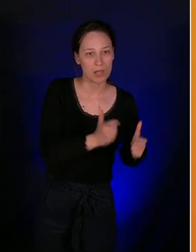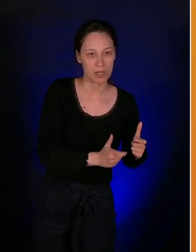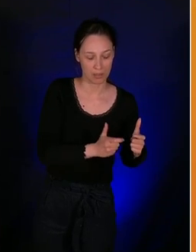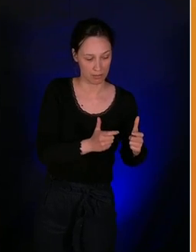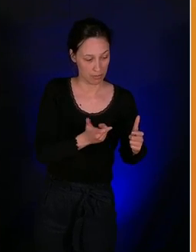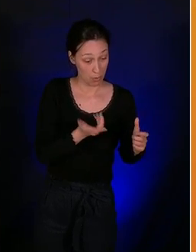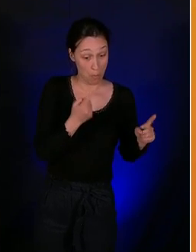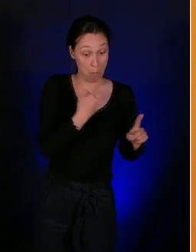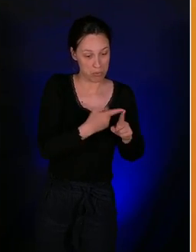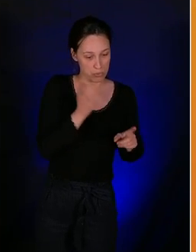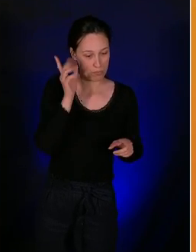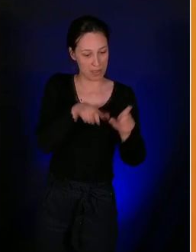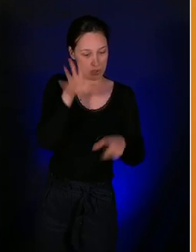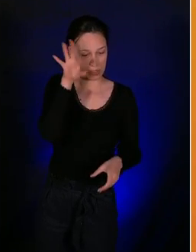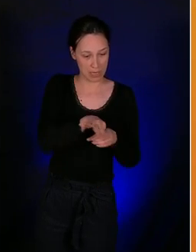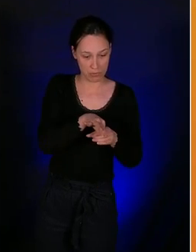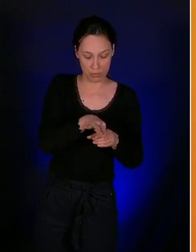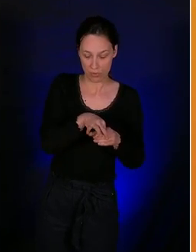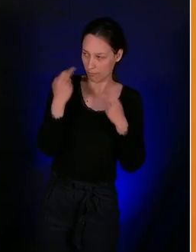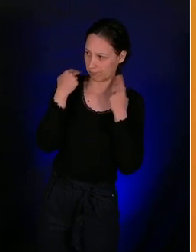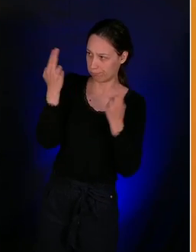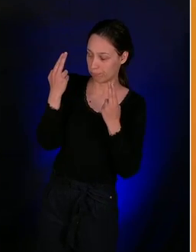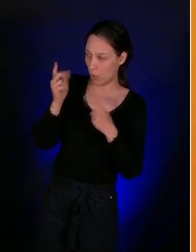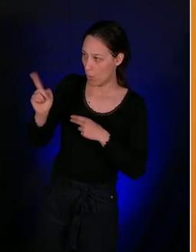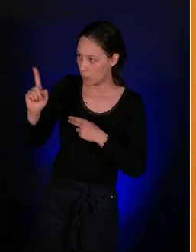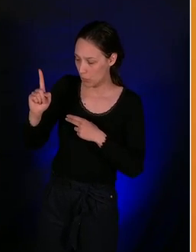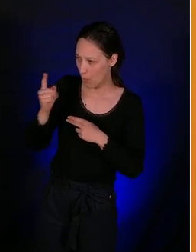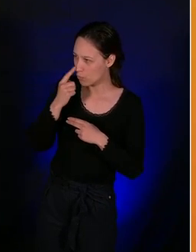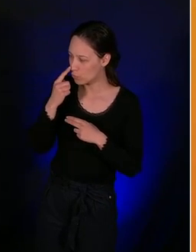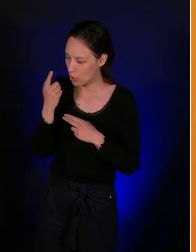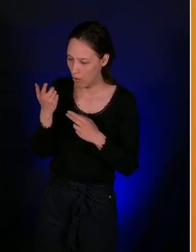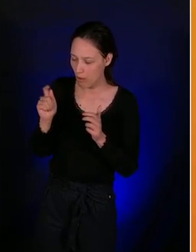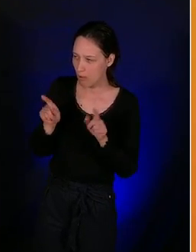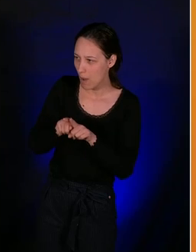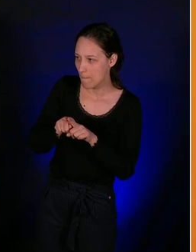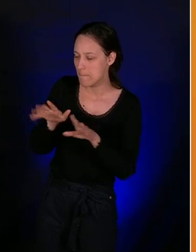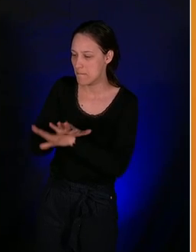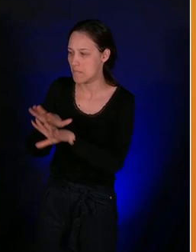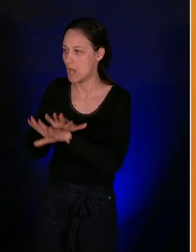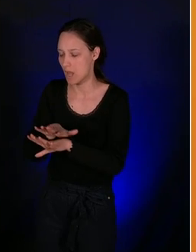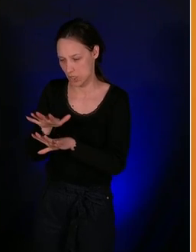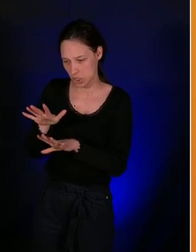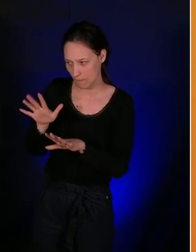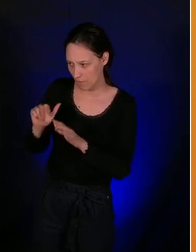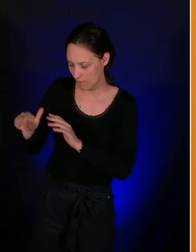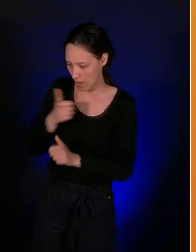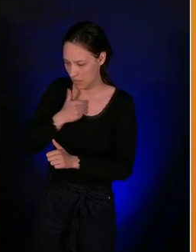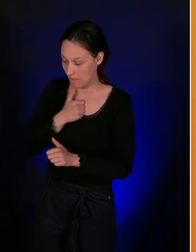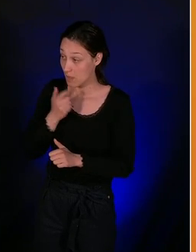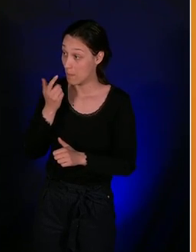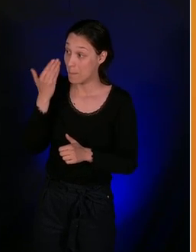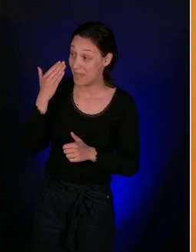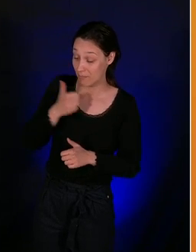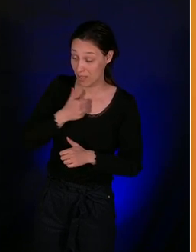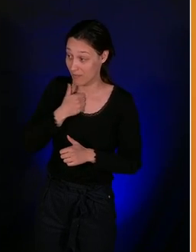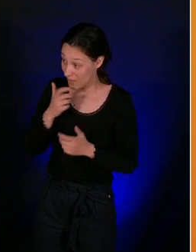cette privatisation déguisée. Car lorsqu'on privatise, on dégrade les conditions de travail des agents. Alors on dégrade les conditions de transport